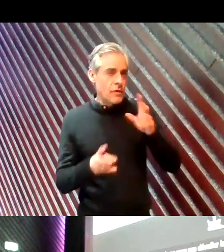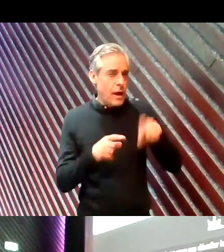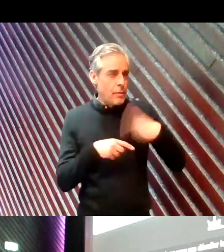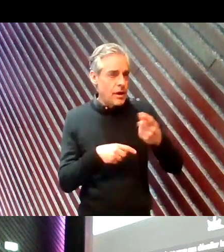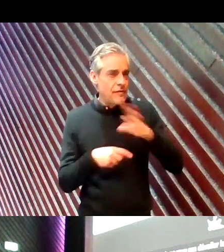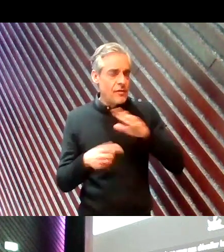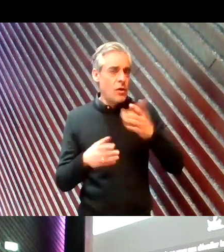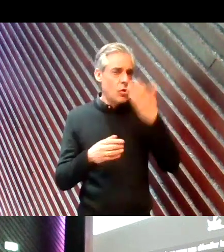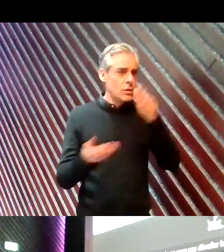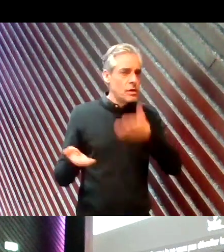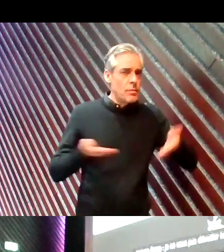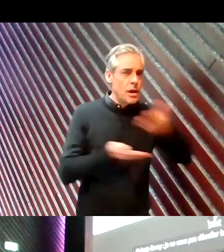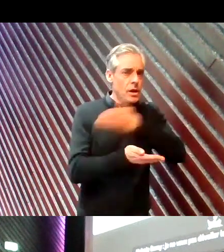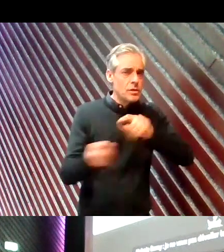avez